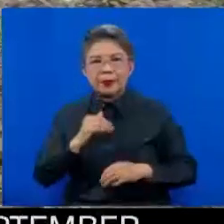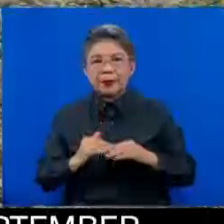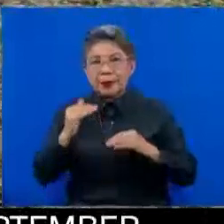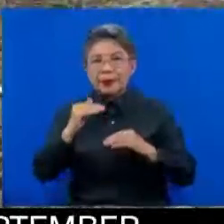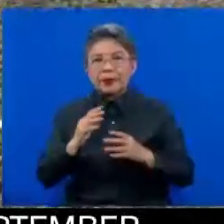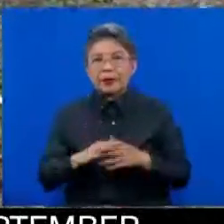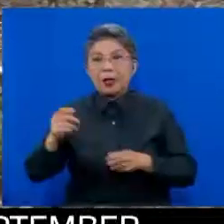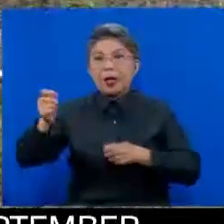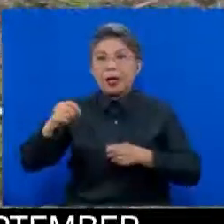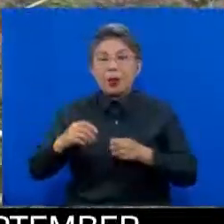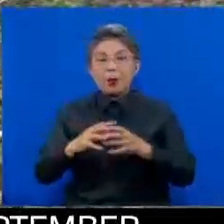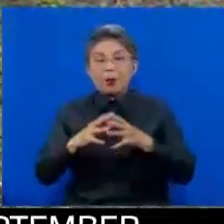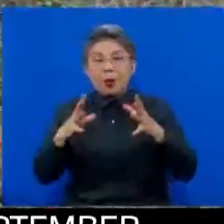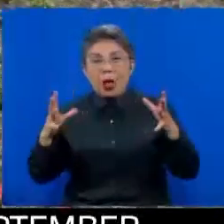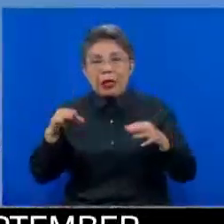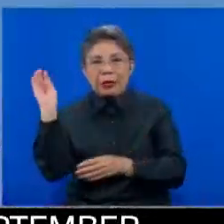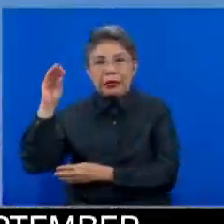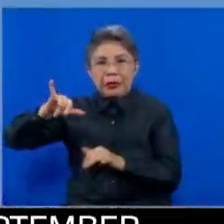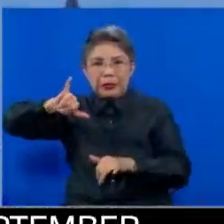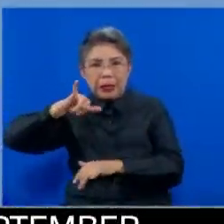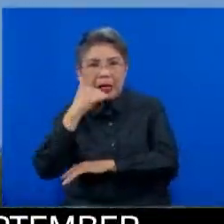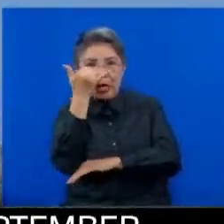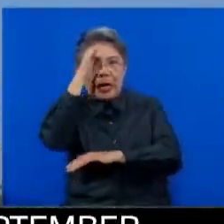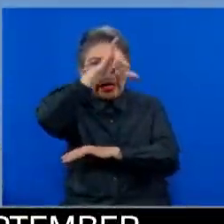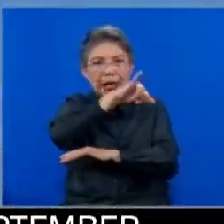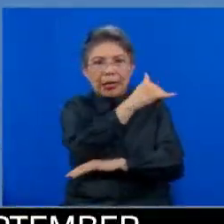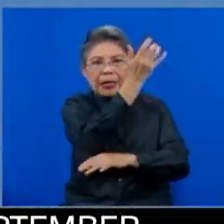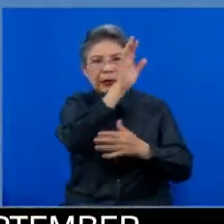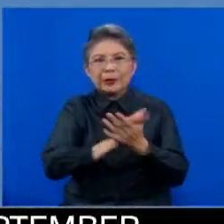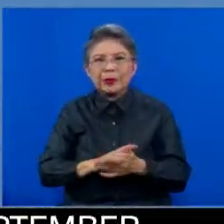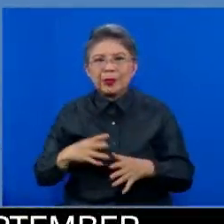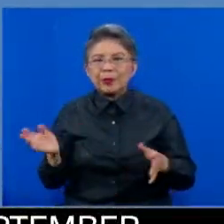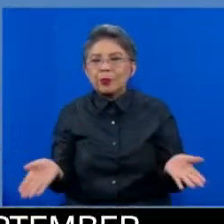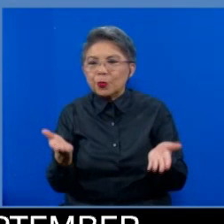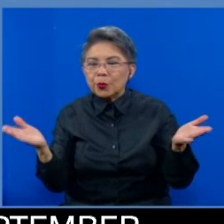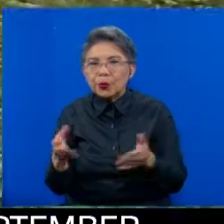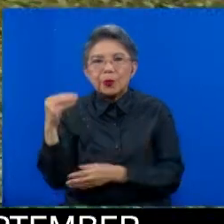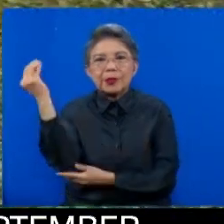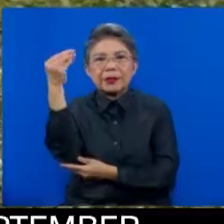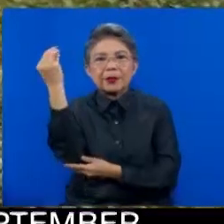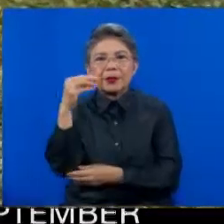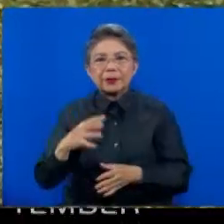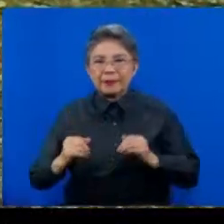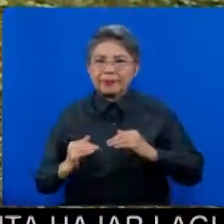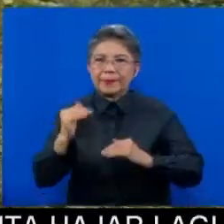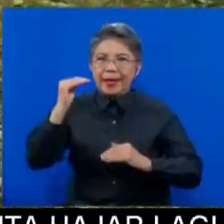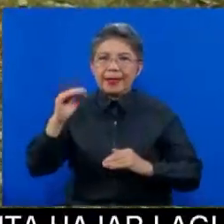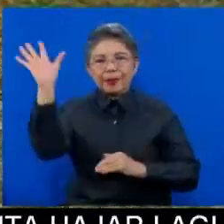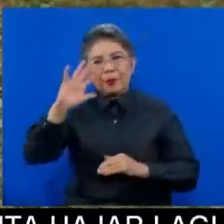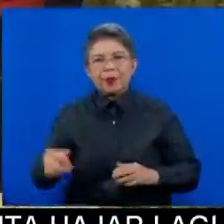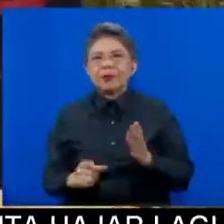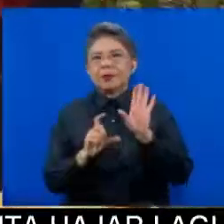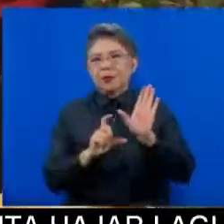akan menerbangkan layang-layang naga. Acara ini diharapkan mampu mendongkrak sektor pariwisata di Kabupaten